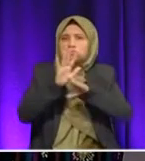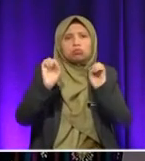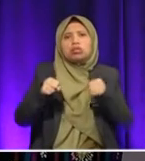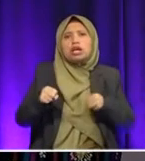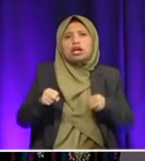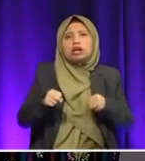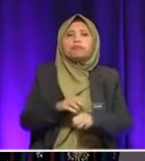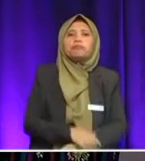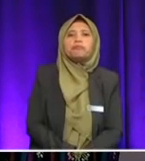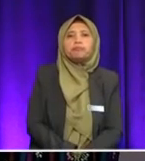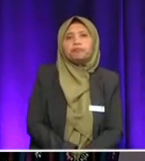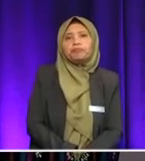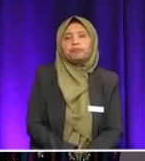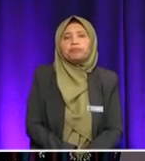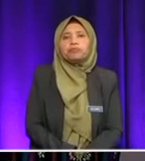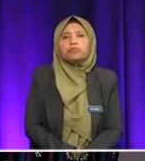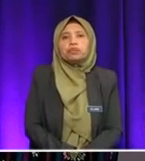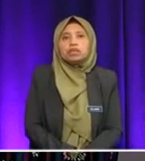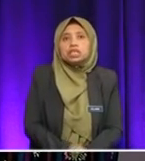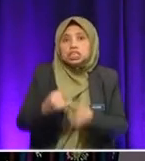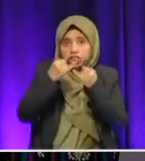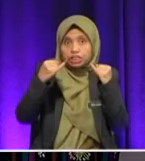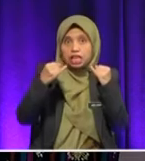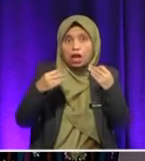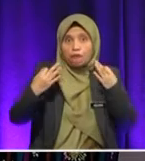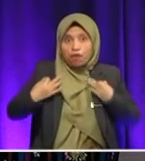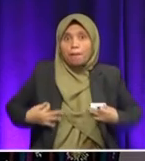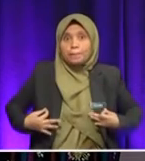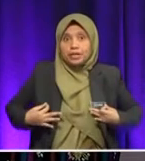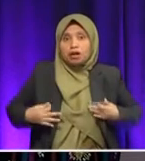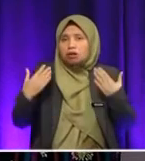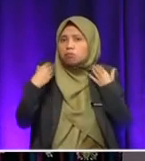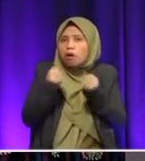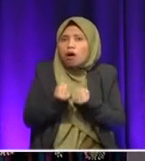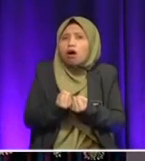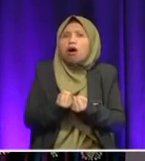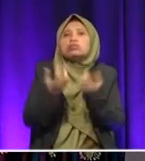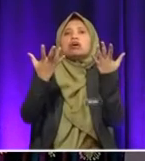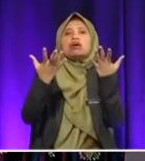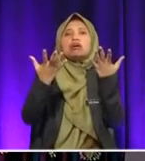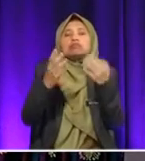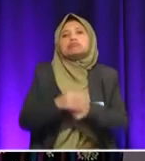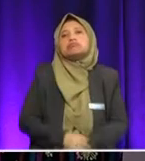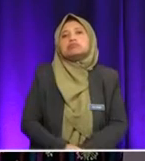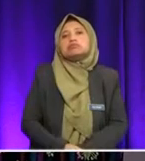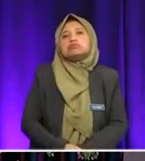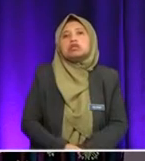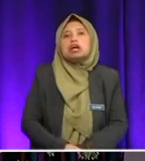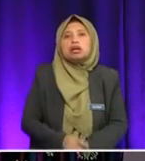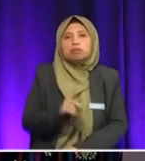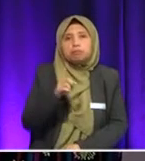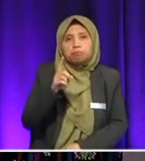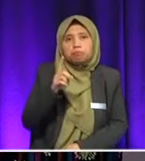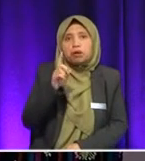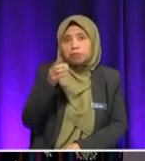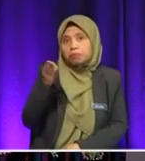minus jurusnya jenis Febri Oke jenis bebek ini ada banyak jenis bebek di pasaran tapi kasih masukan